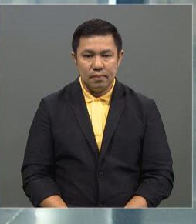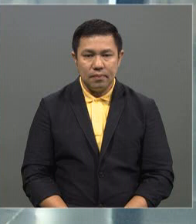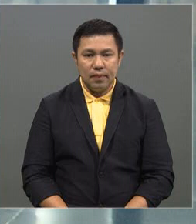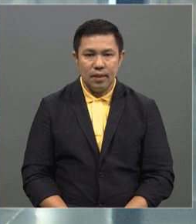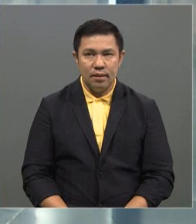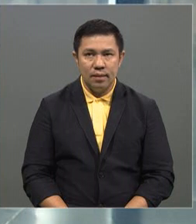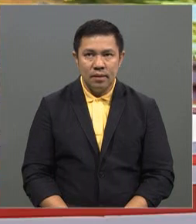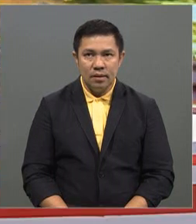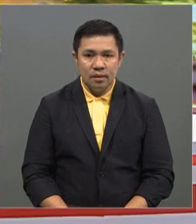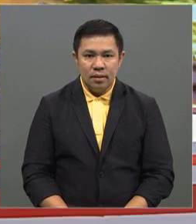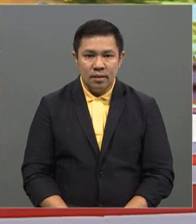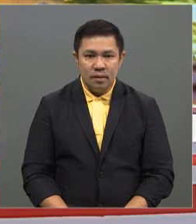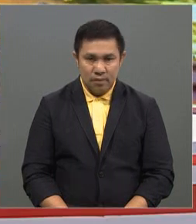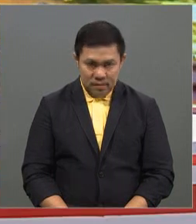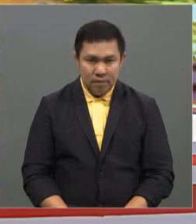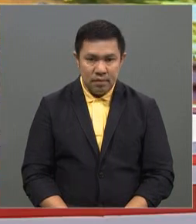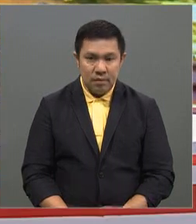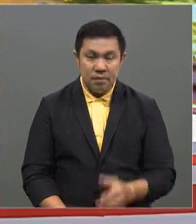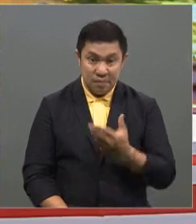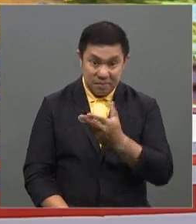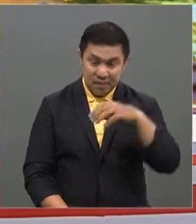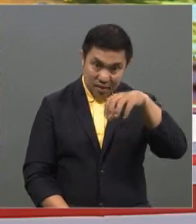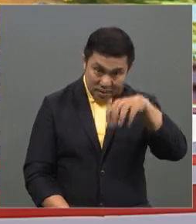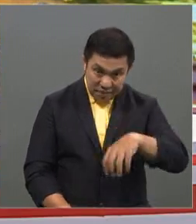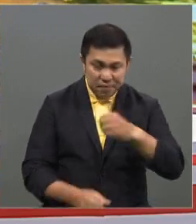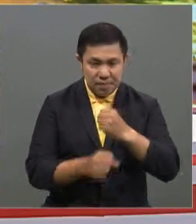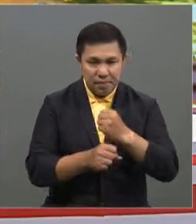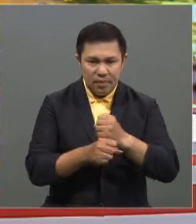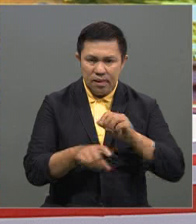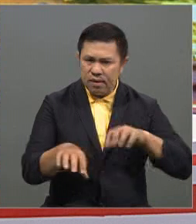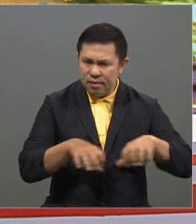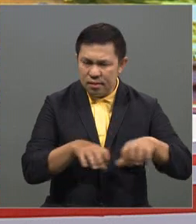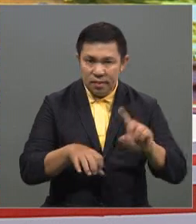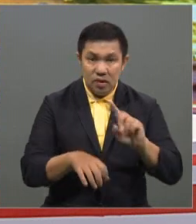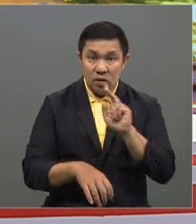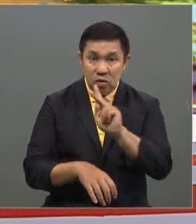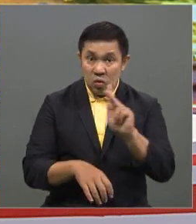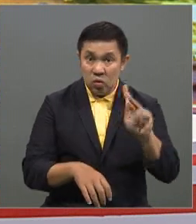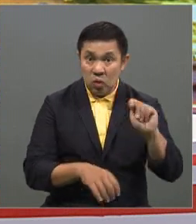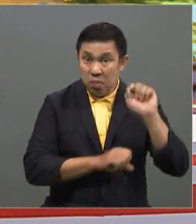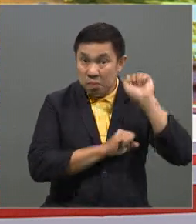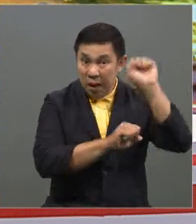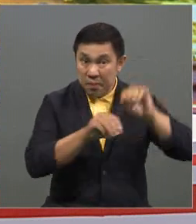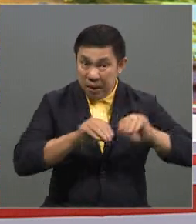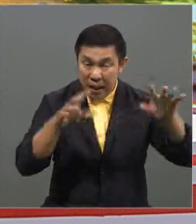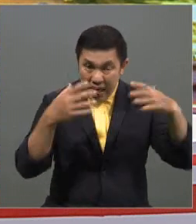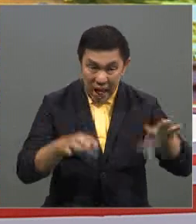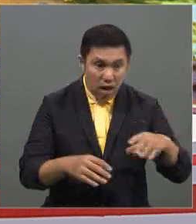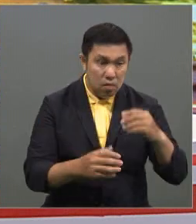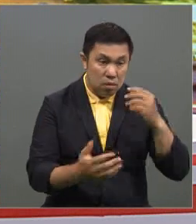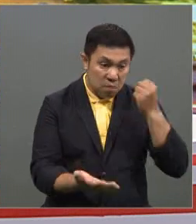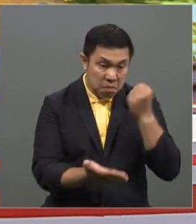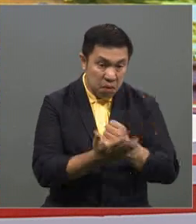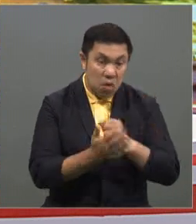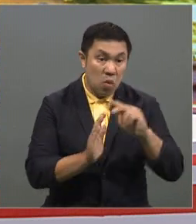ก็ทำหน้าของสภาก็เตรียมสถานที่ไว้แล้วนะครับเพื่อที่จะรอเอ๊ะกกตประกาศเมื่อไหร่รับรองเมื่อไหร่ลงราชกิจจานุเบกษา